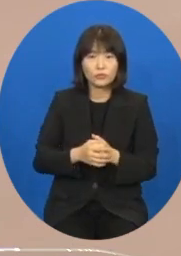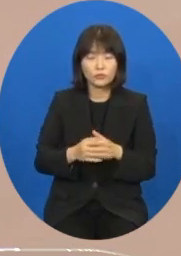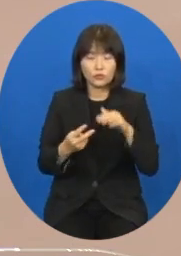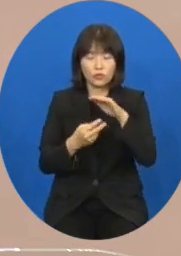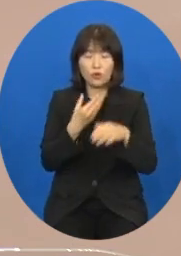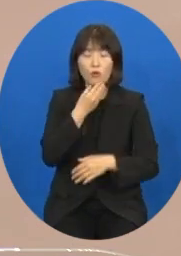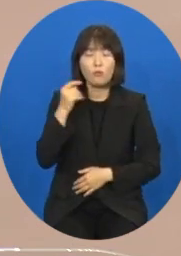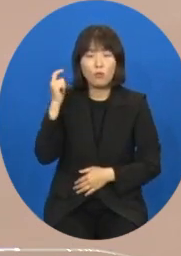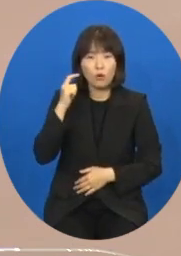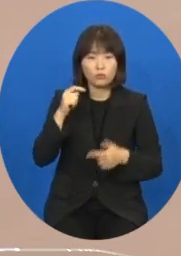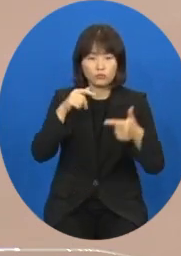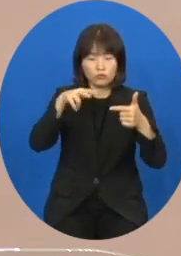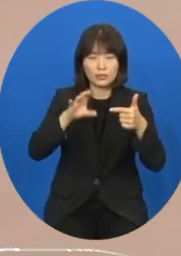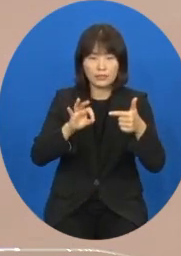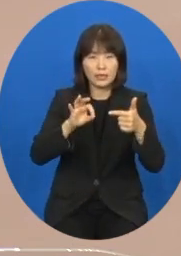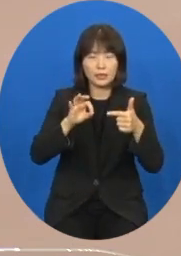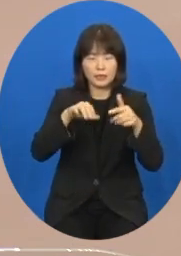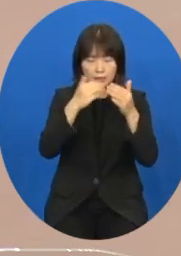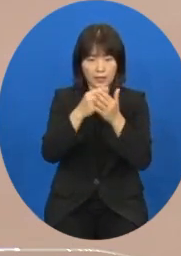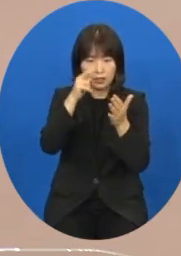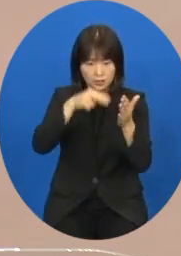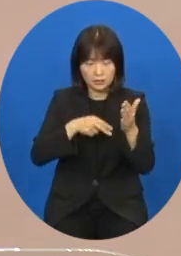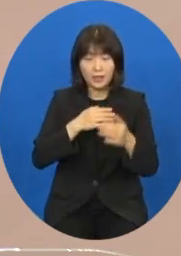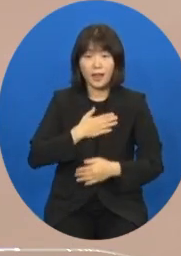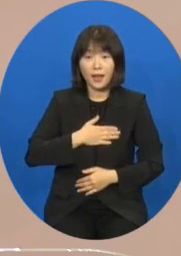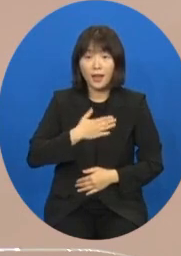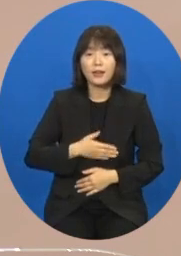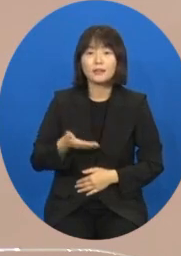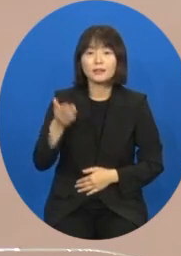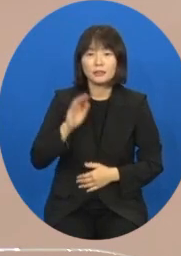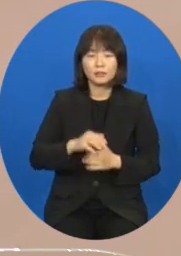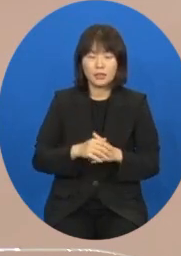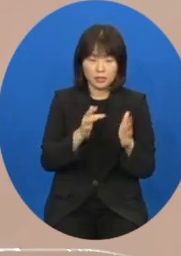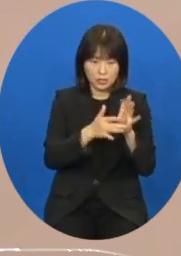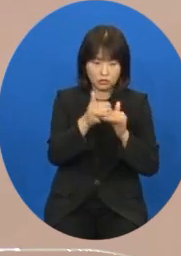읽어보시면 알지만 예수님께서 지금 이 떡을